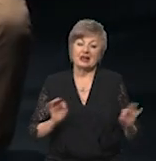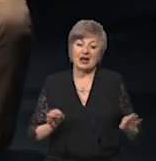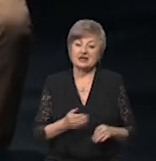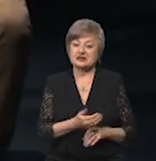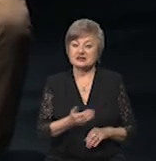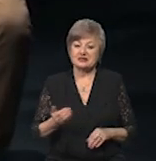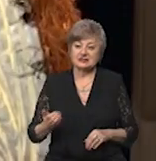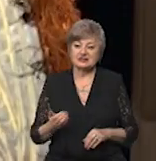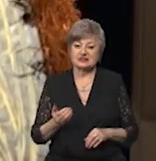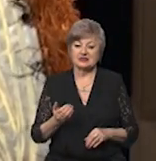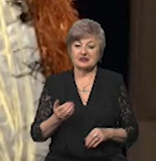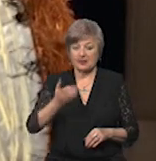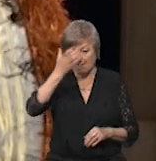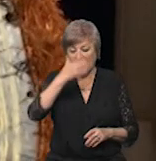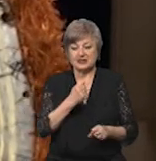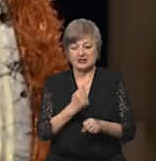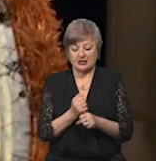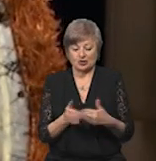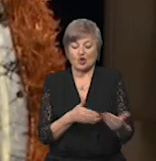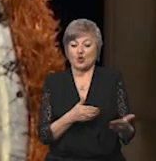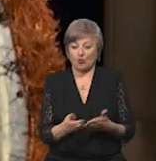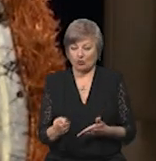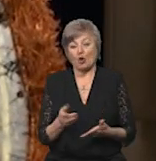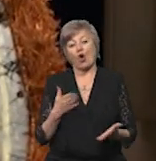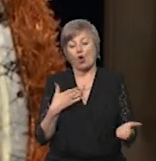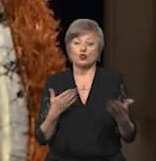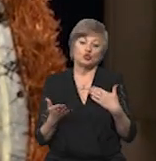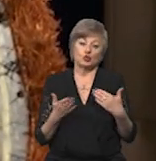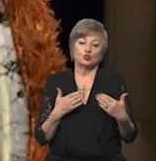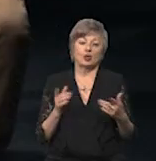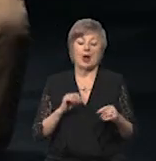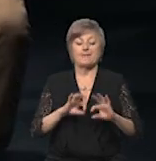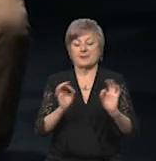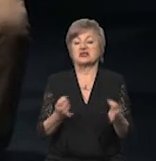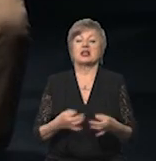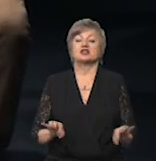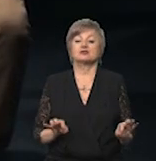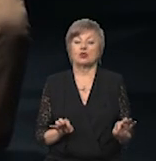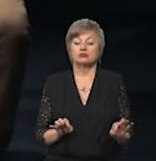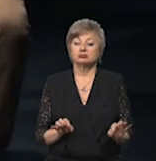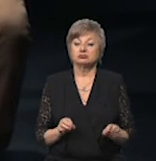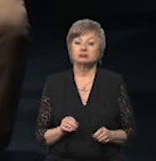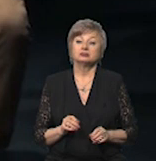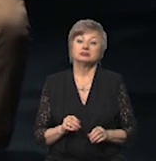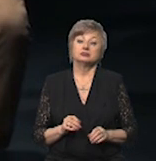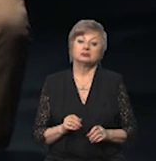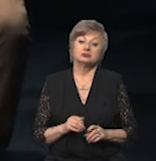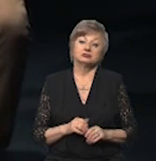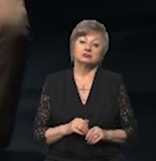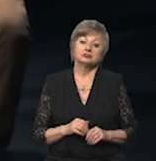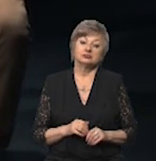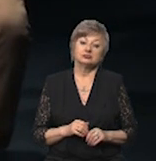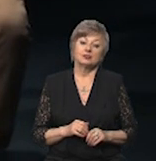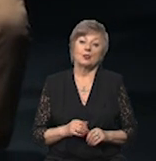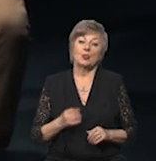хендмейдів, зроблених руками людськими, відношусь як до витворів мистецтва. І